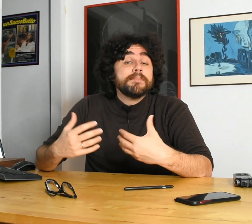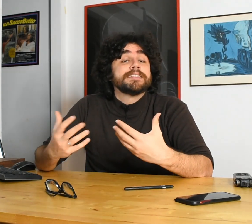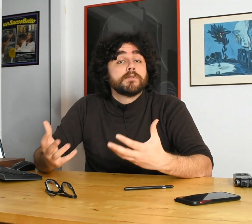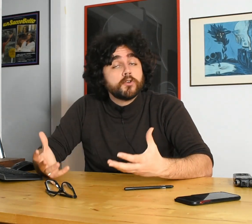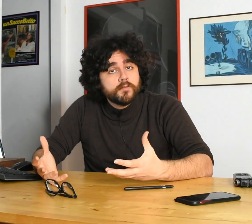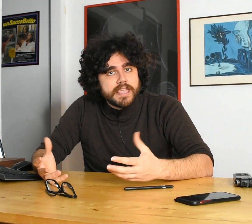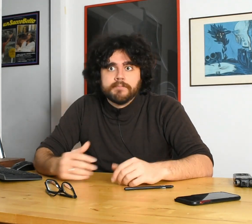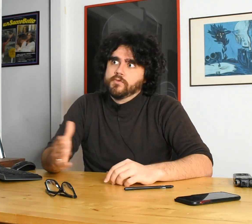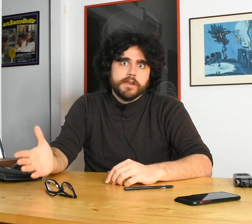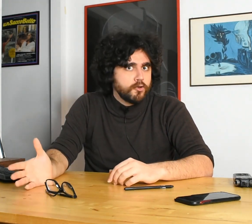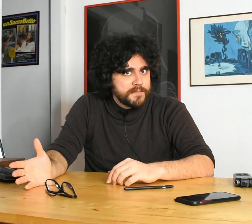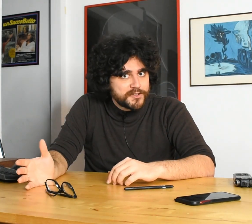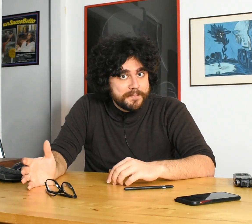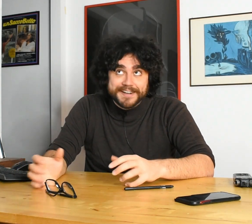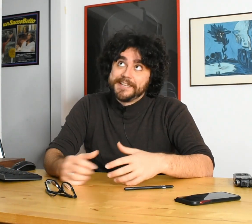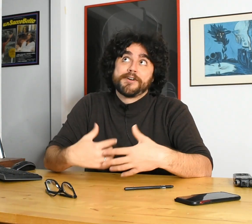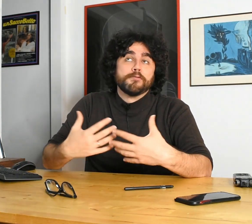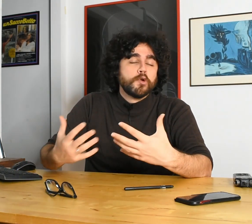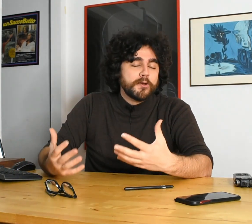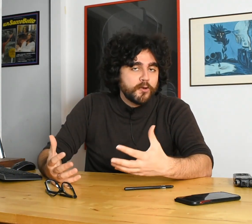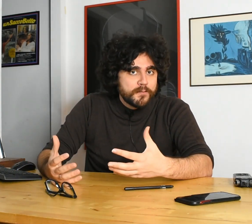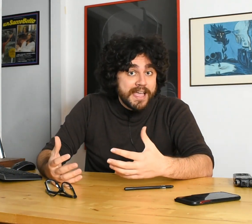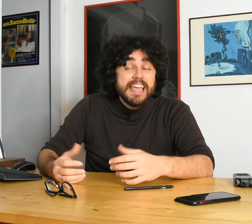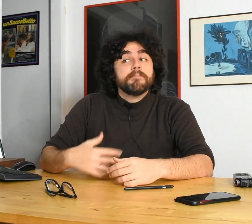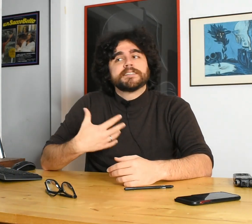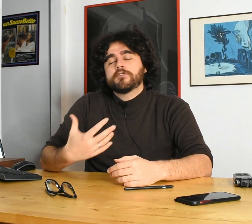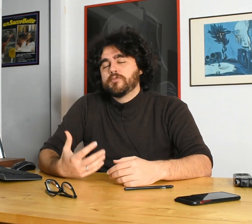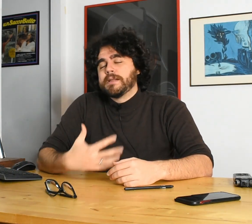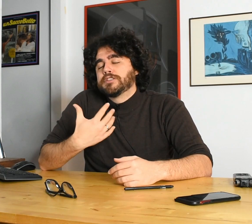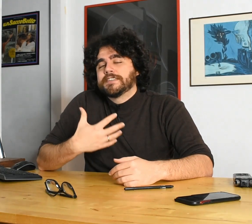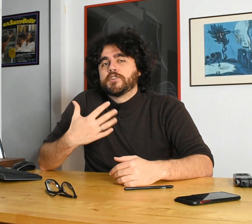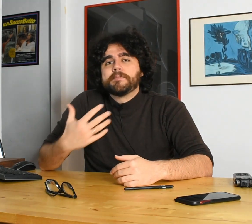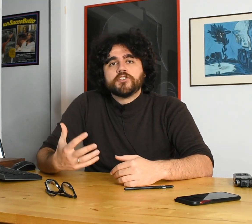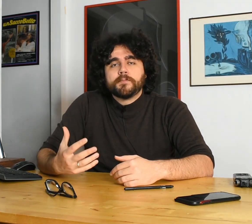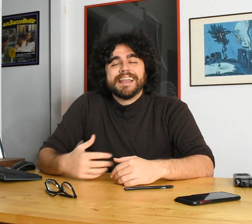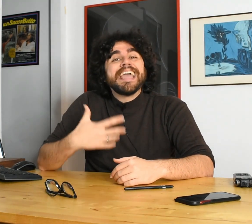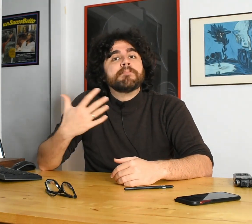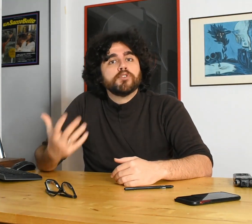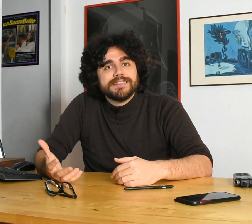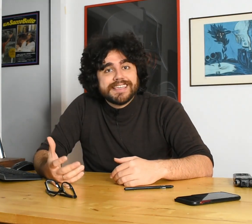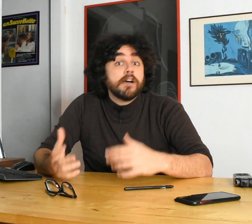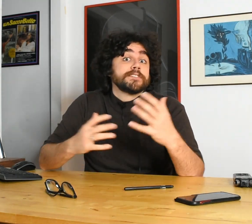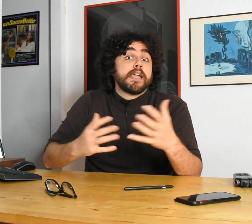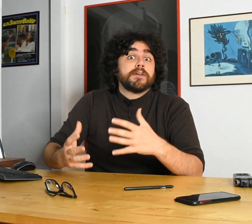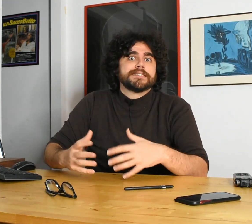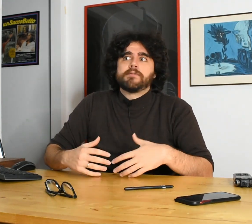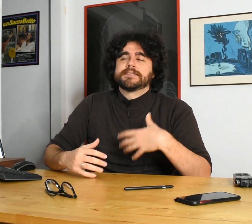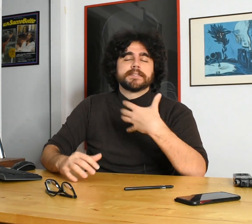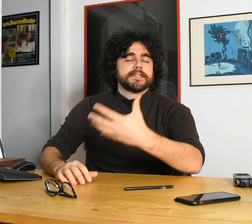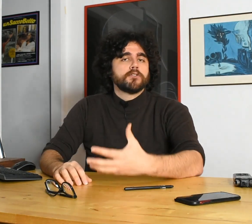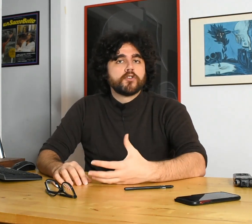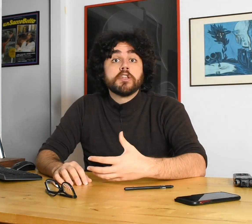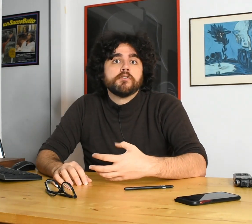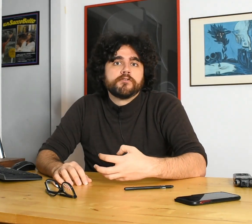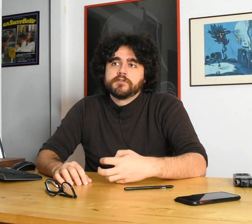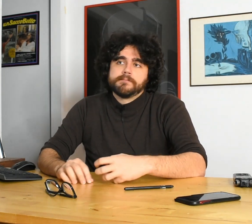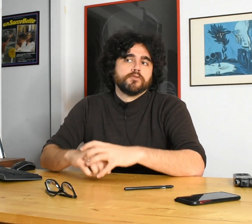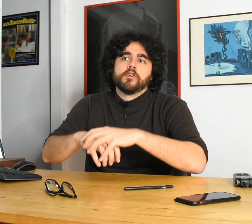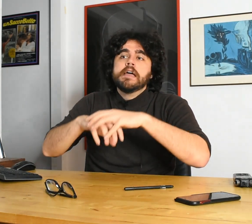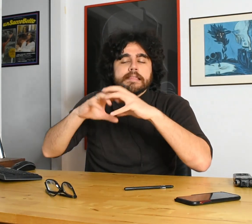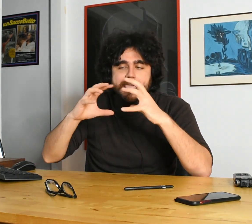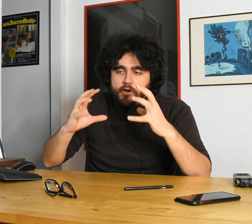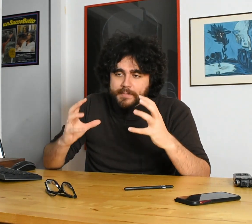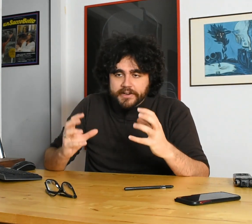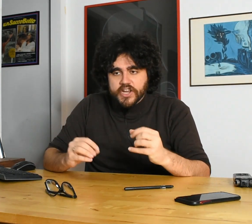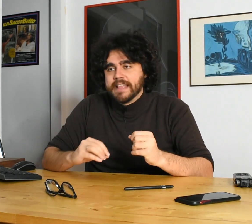nero, alimenta un'economia. Un'economia sommersa, ma comunque un'economia. Ma secondo me la motivazione principale è politica, ossia che questa è una strizzata d'occhio nei confronti